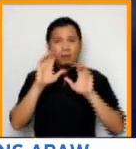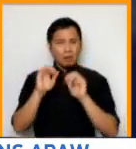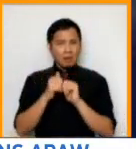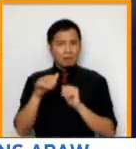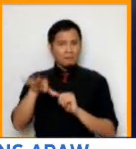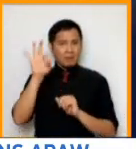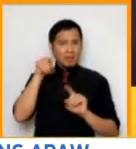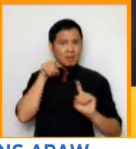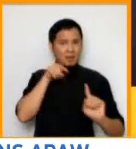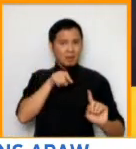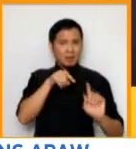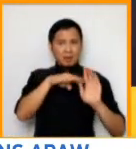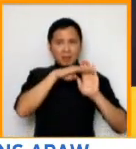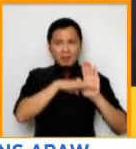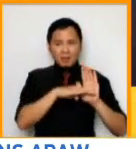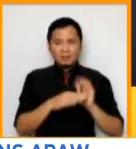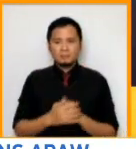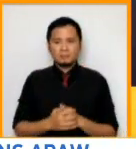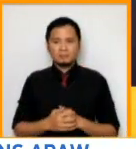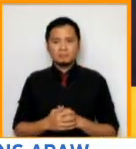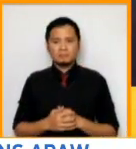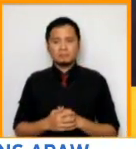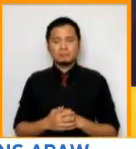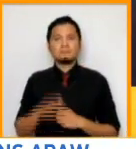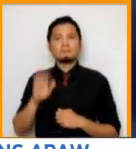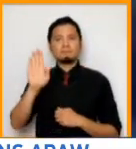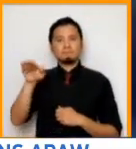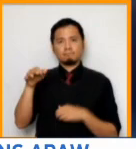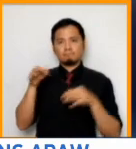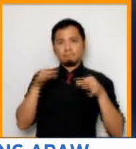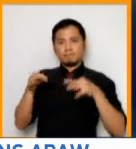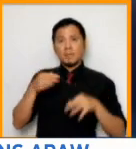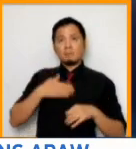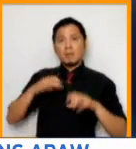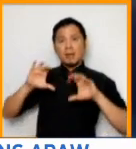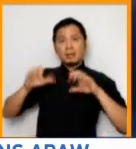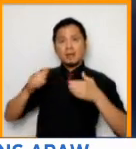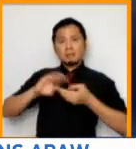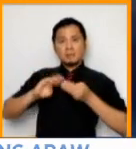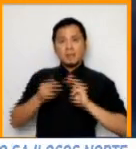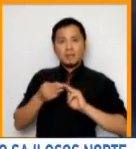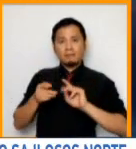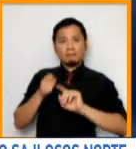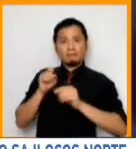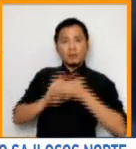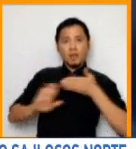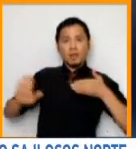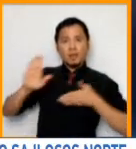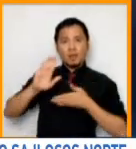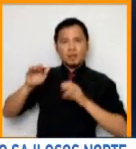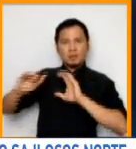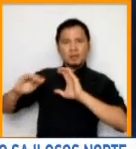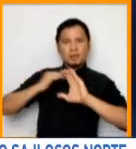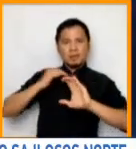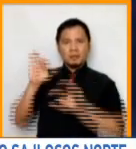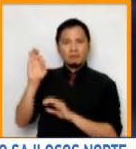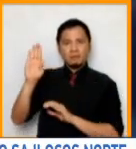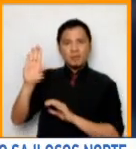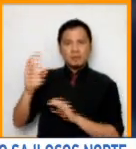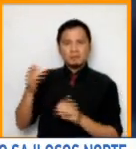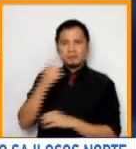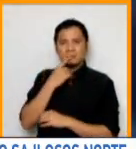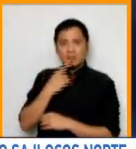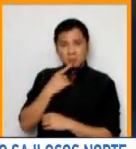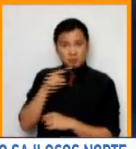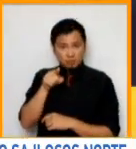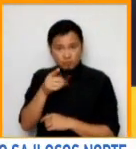nung college. Out of the blue lang po, message niya ako na if naghahanap ako ng Astra or Pfizer vaccine, meron